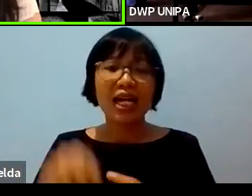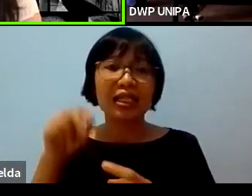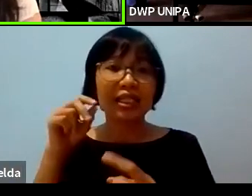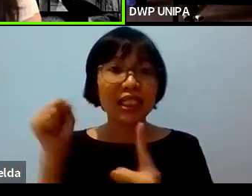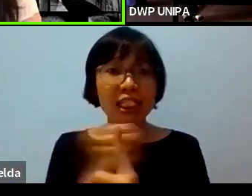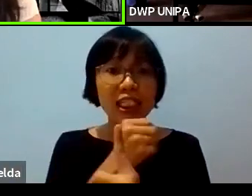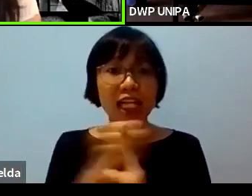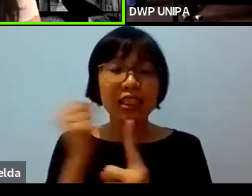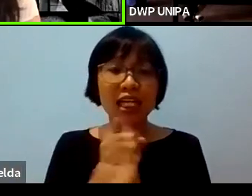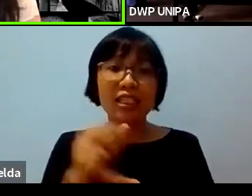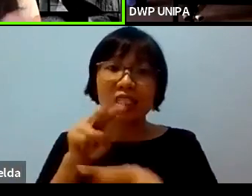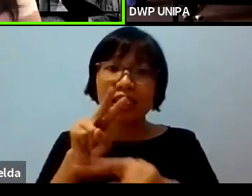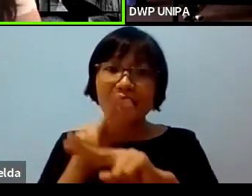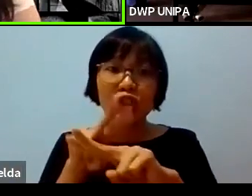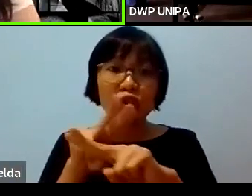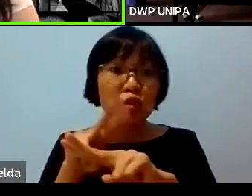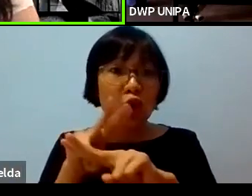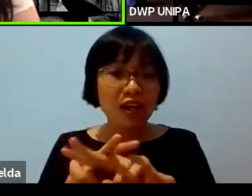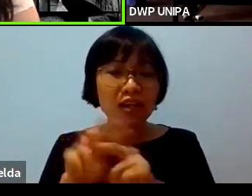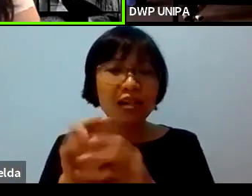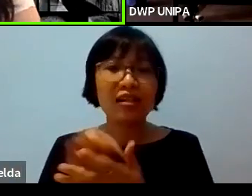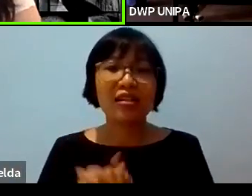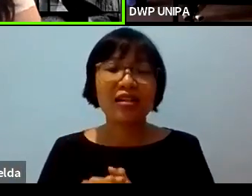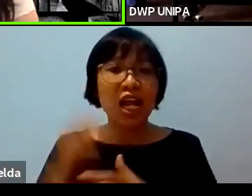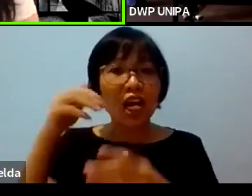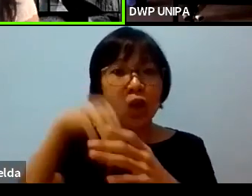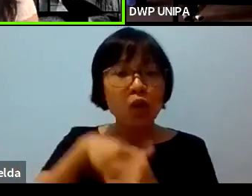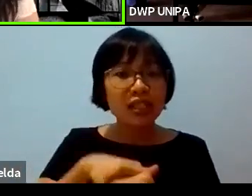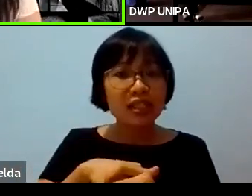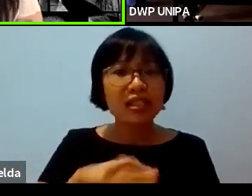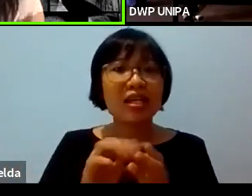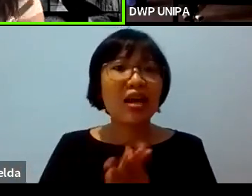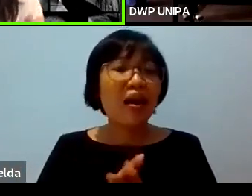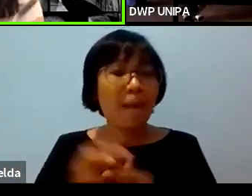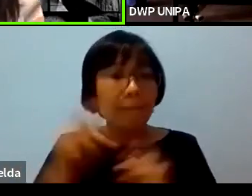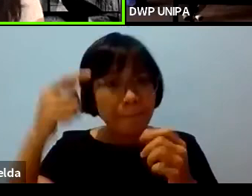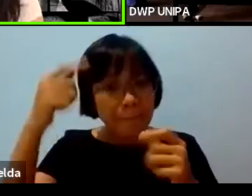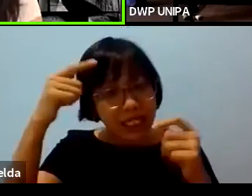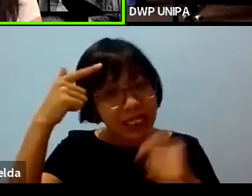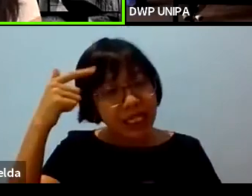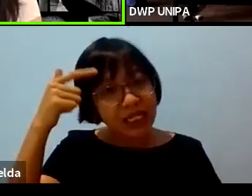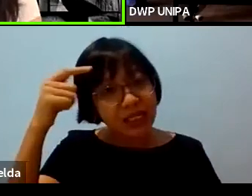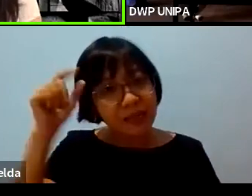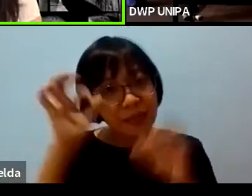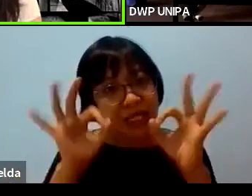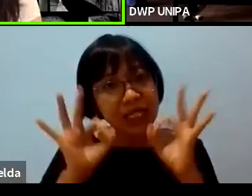tingkat pertama, juga para staf pengajar. Nah, yang sebetulnya yang lebih